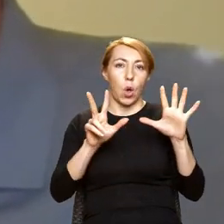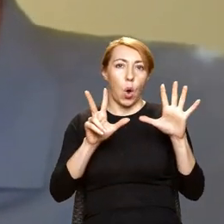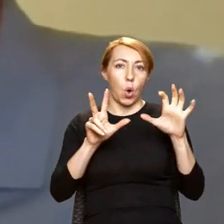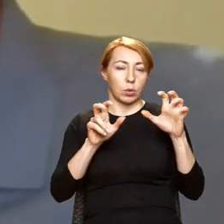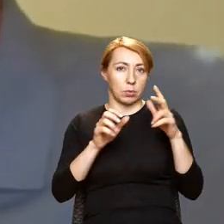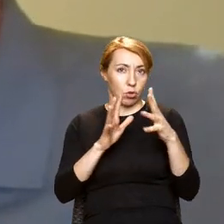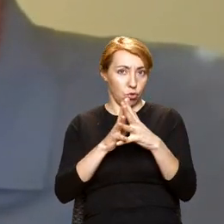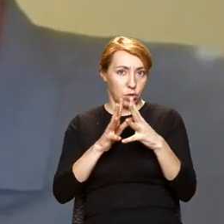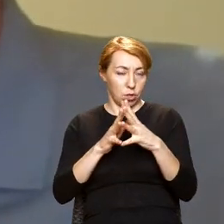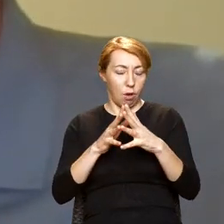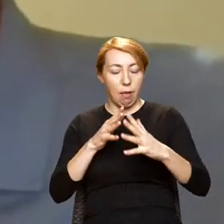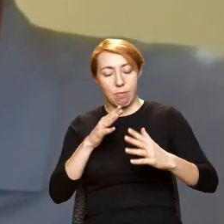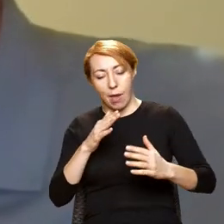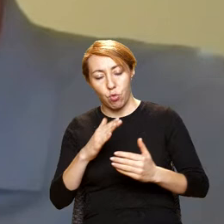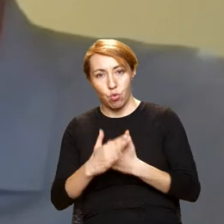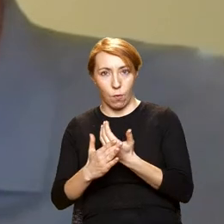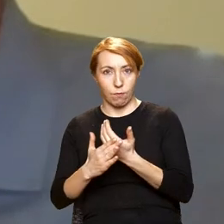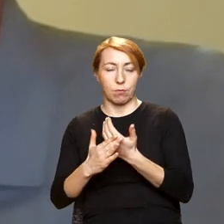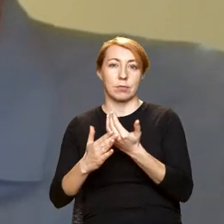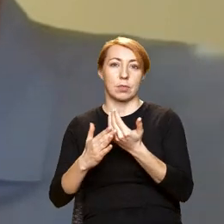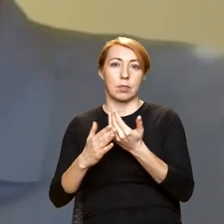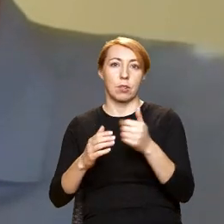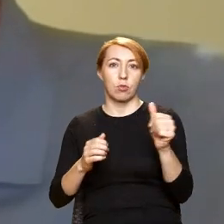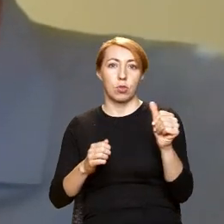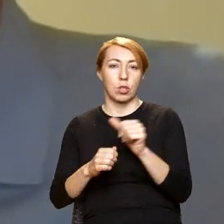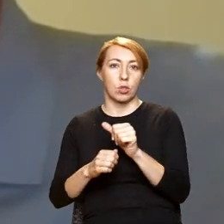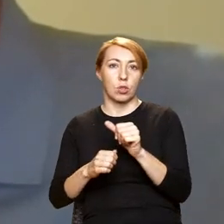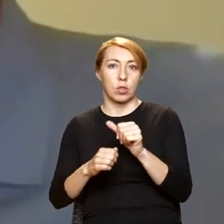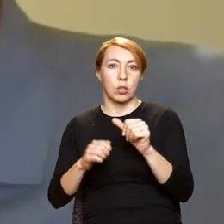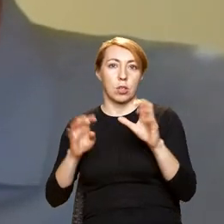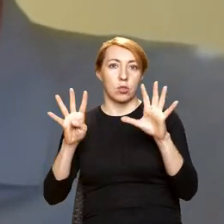1810, a najnowszy na